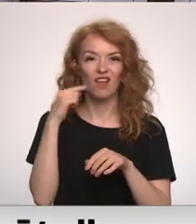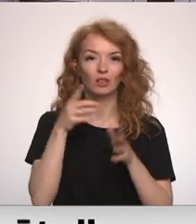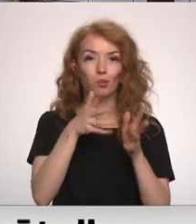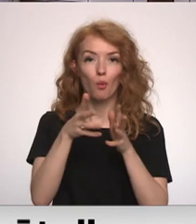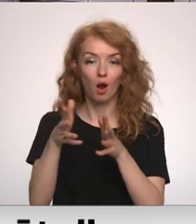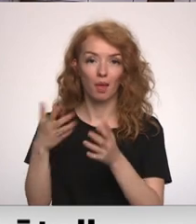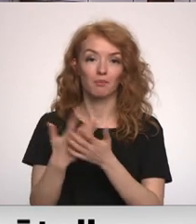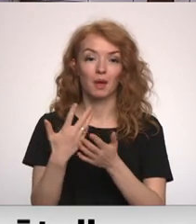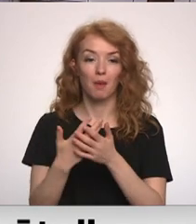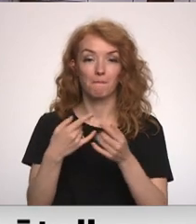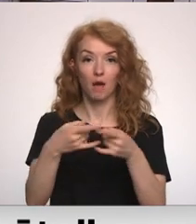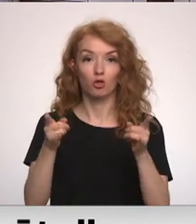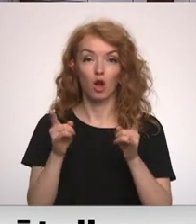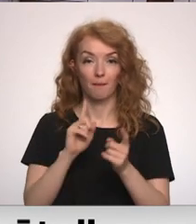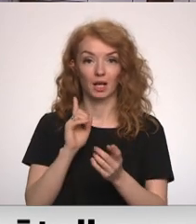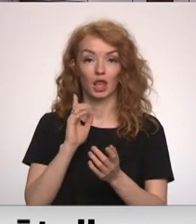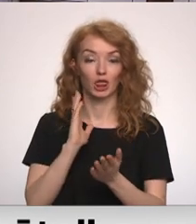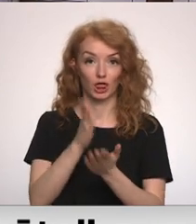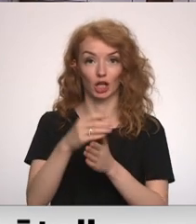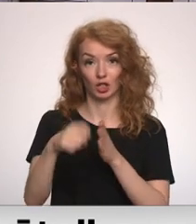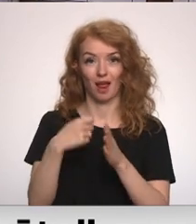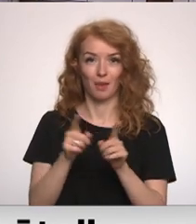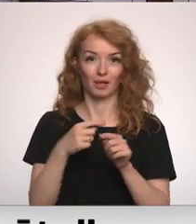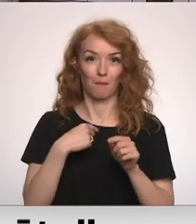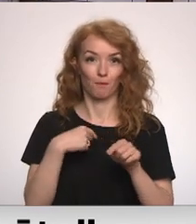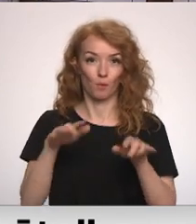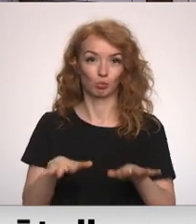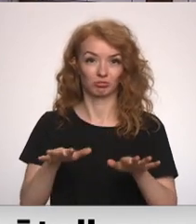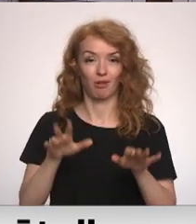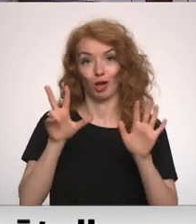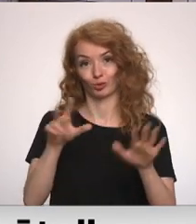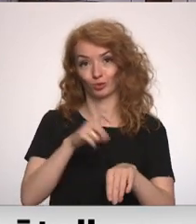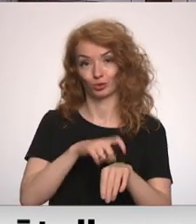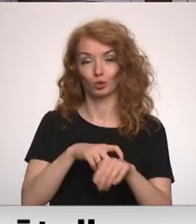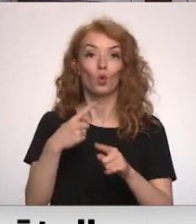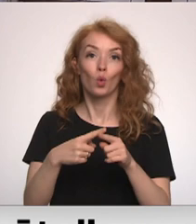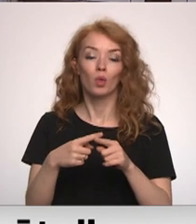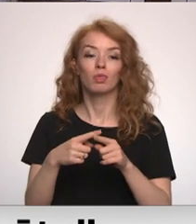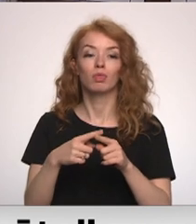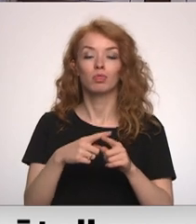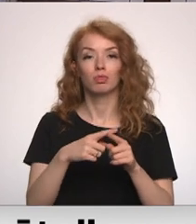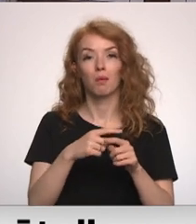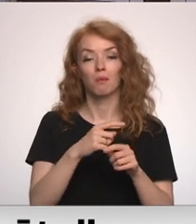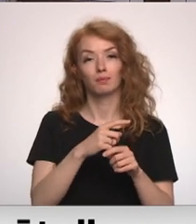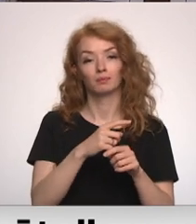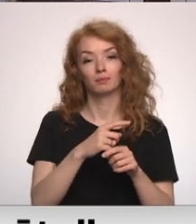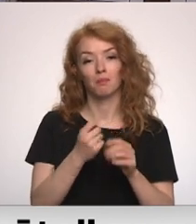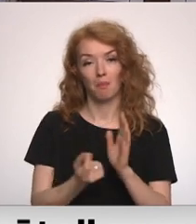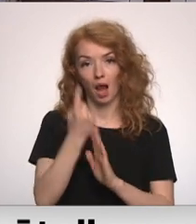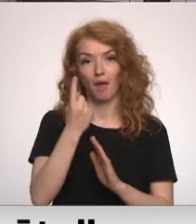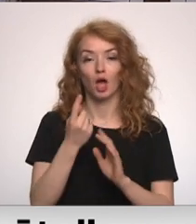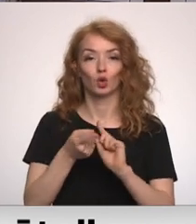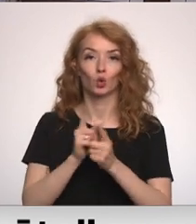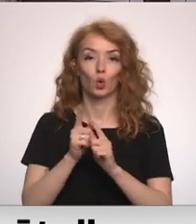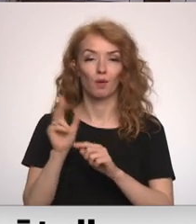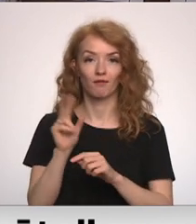Panorāmu tieši redzēt, tā kā mums parasti 8:00 vakarā, un pāri iet tā kā šis te